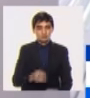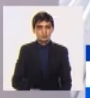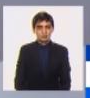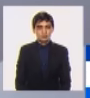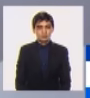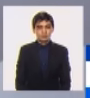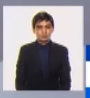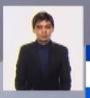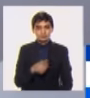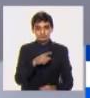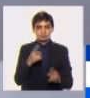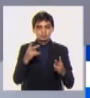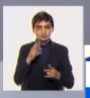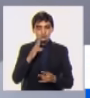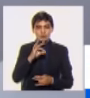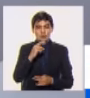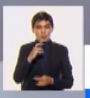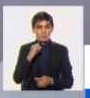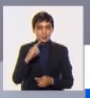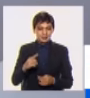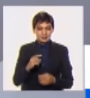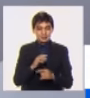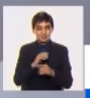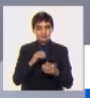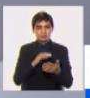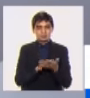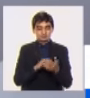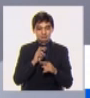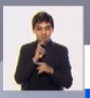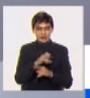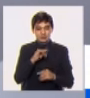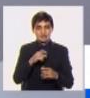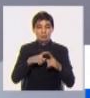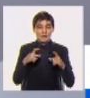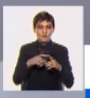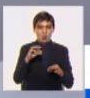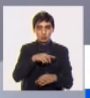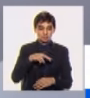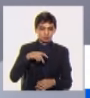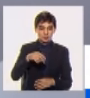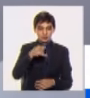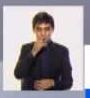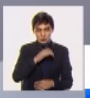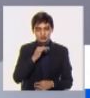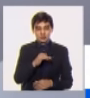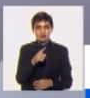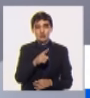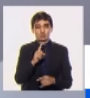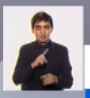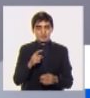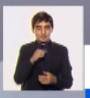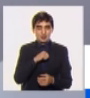нужно обратиться в собес предоставить справку о том что да она не может ходить шт она недееспособна